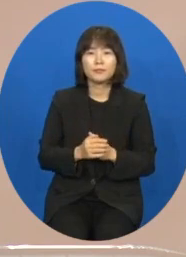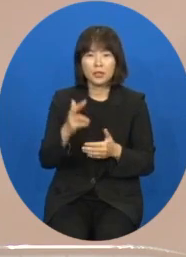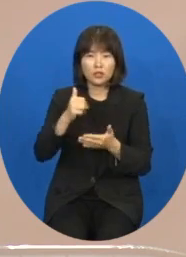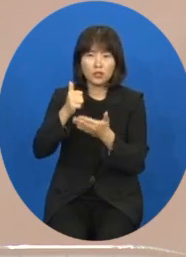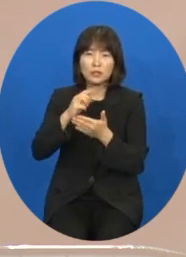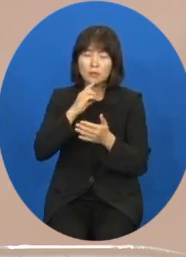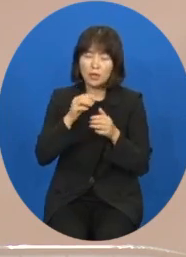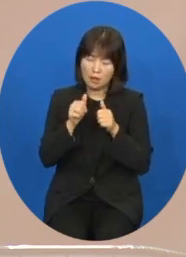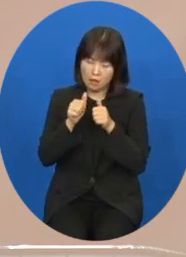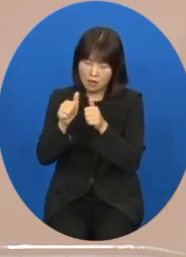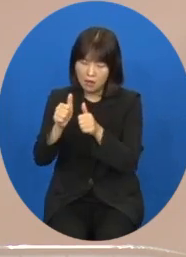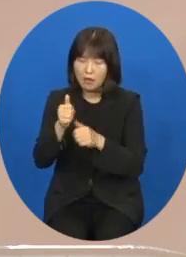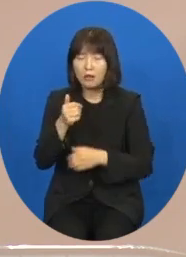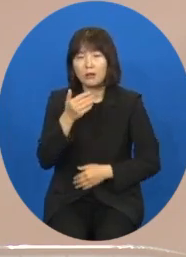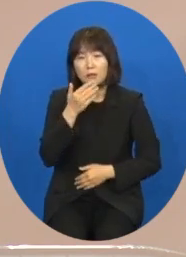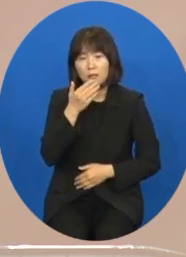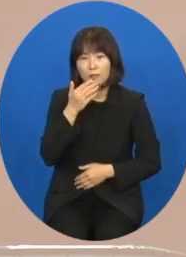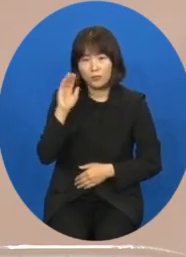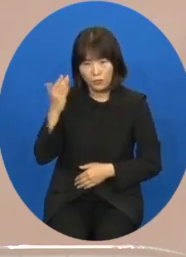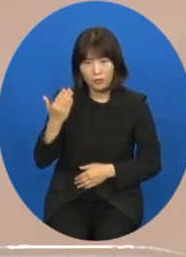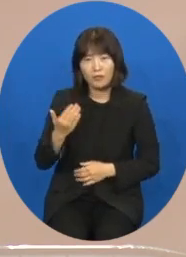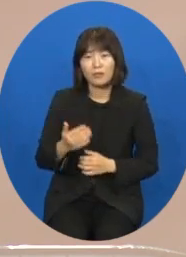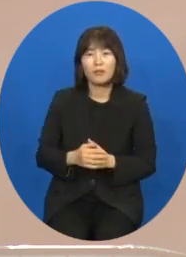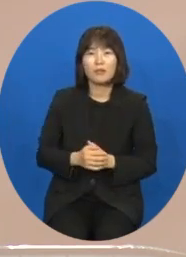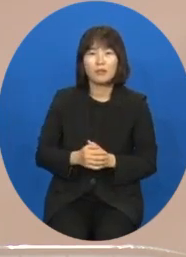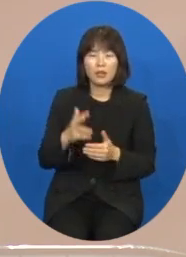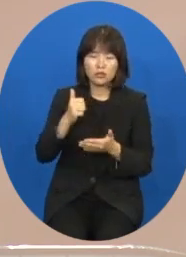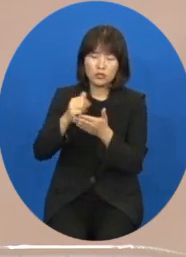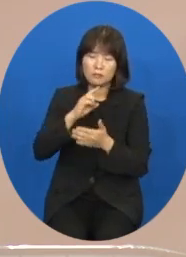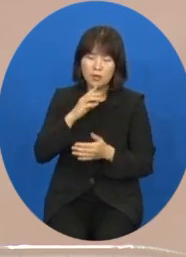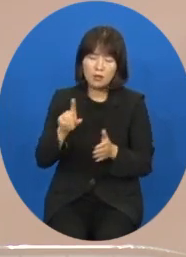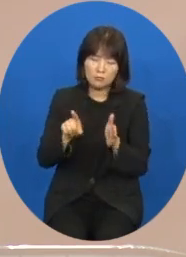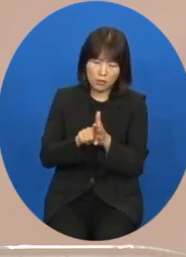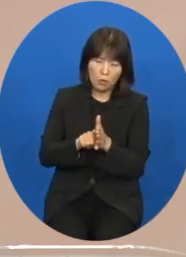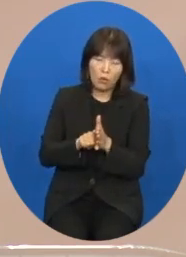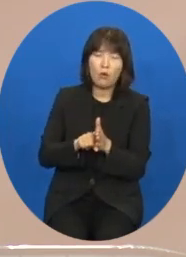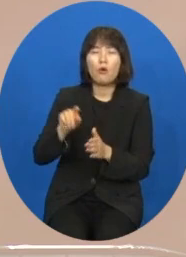주님만 따라가면 되겠구나. 주님만 믿으면 되네.